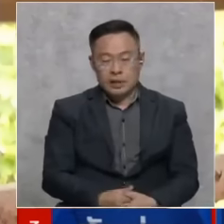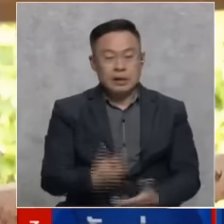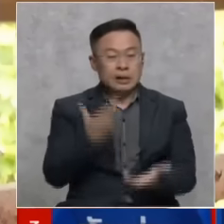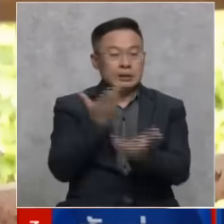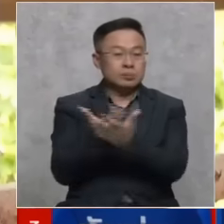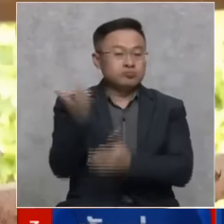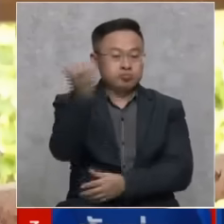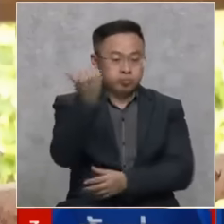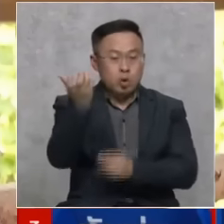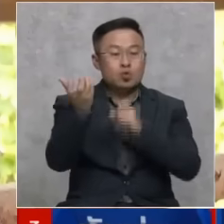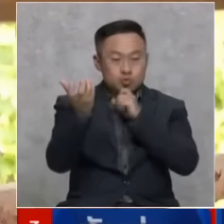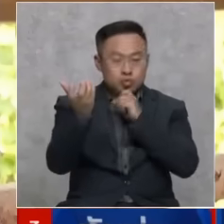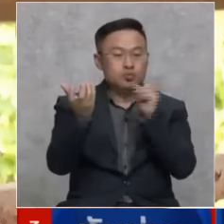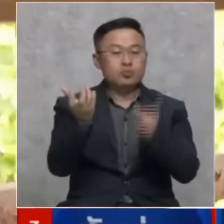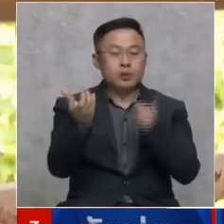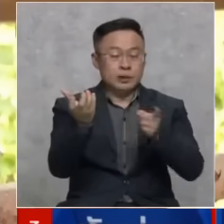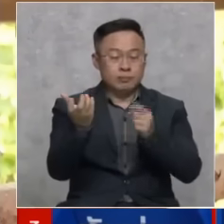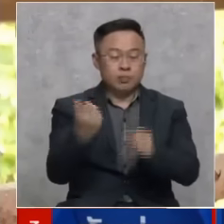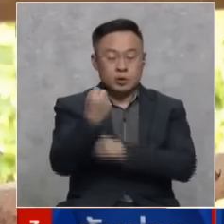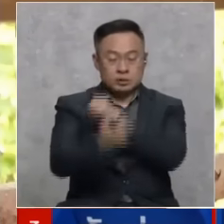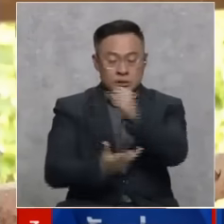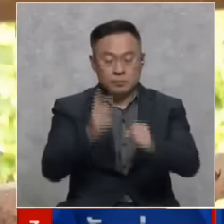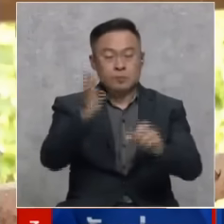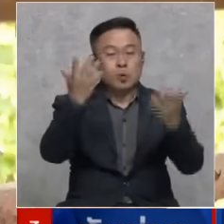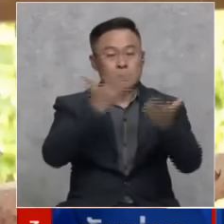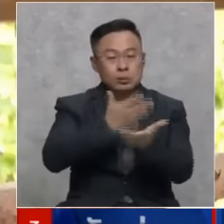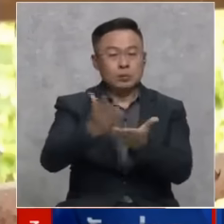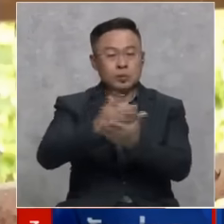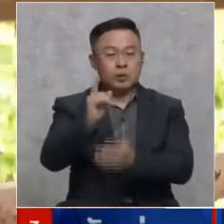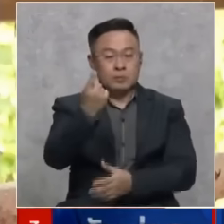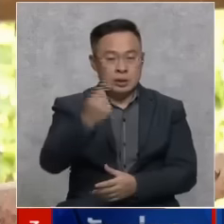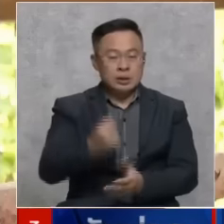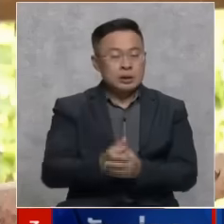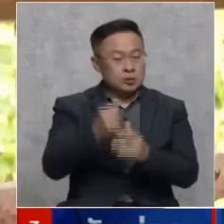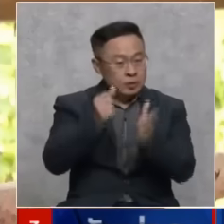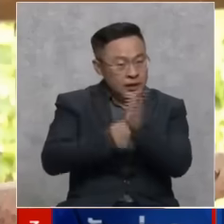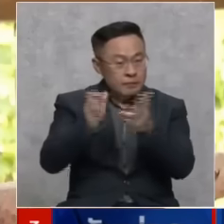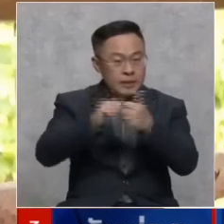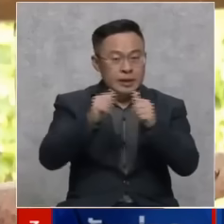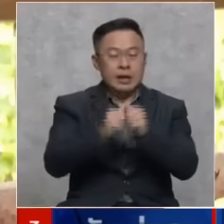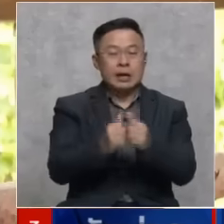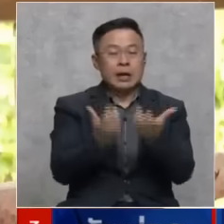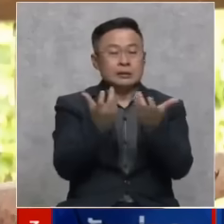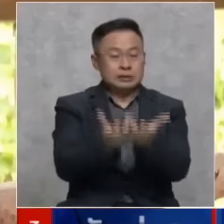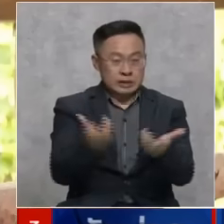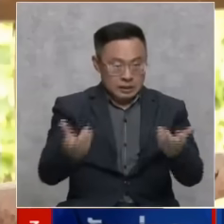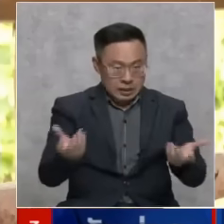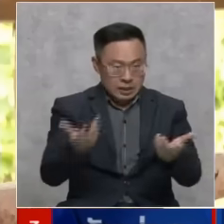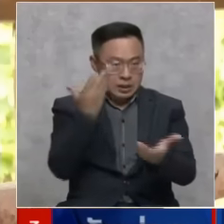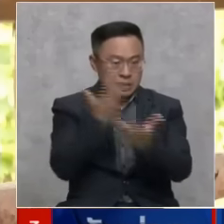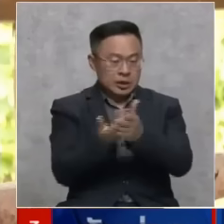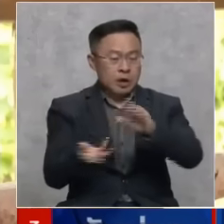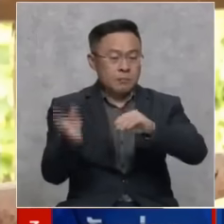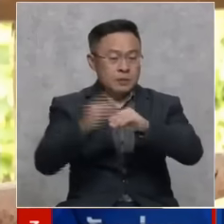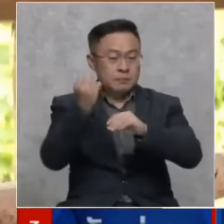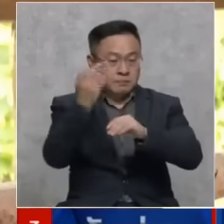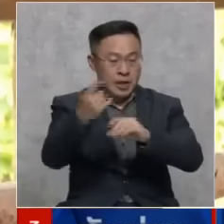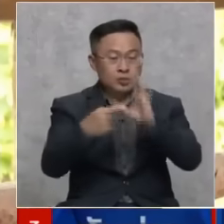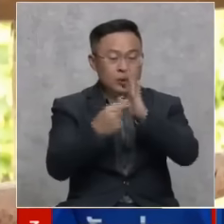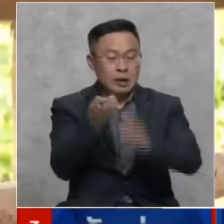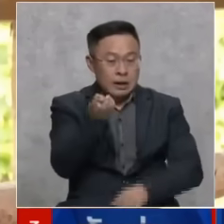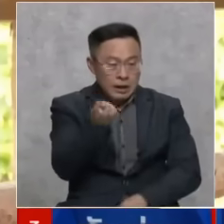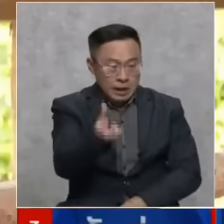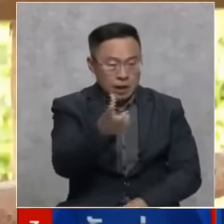แม่ว่า ที่เกษตรกรจะรอด ต้องให้มีผลผลิตมีราคาเป็นข้าวเป็น